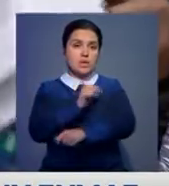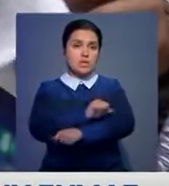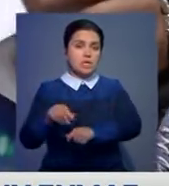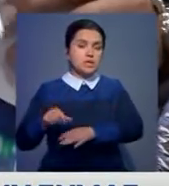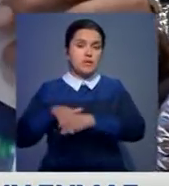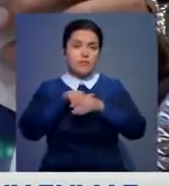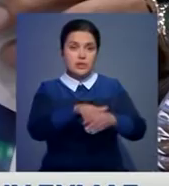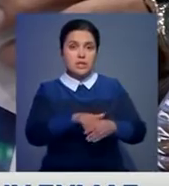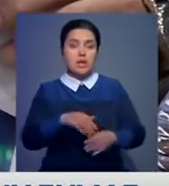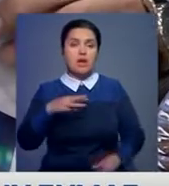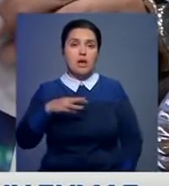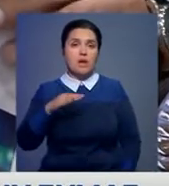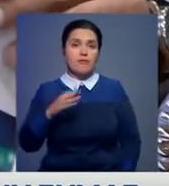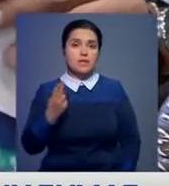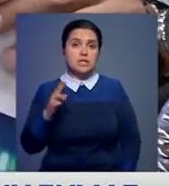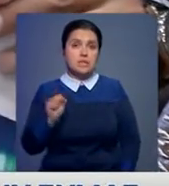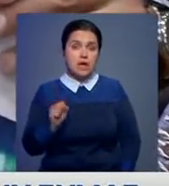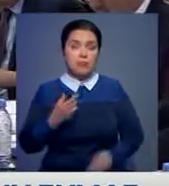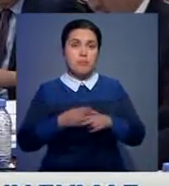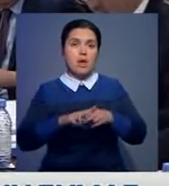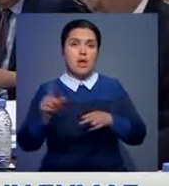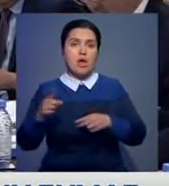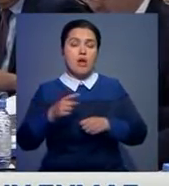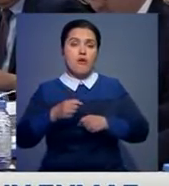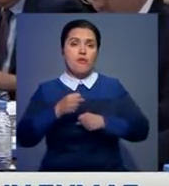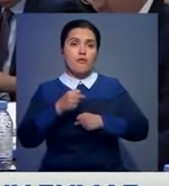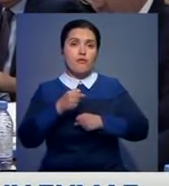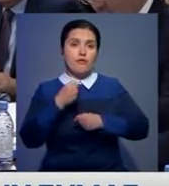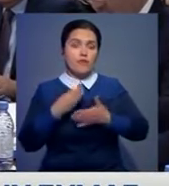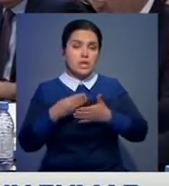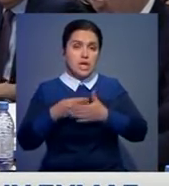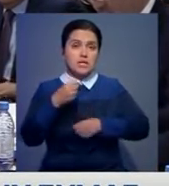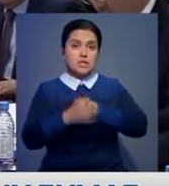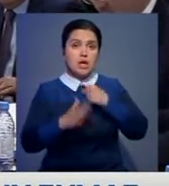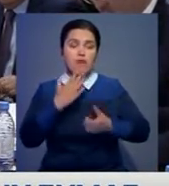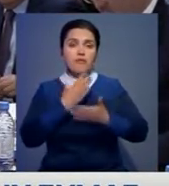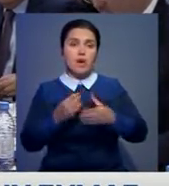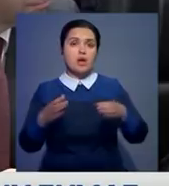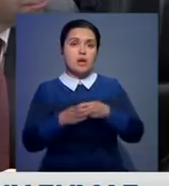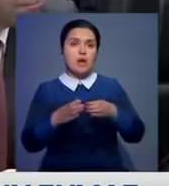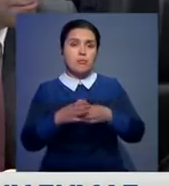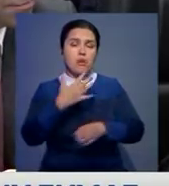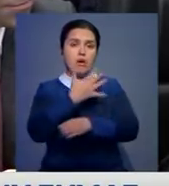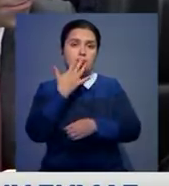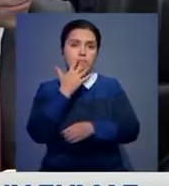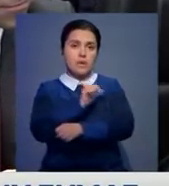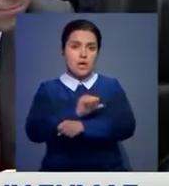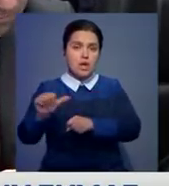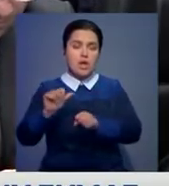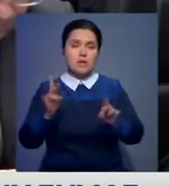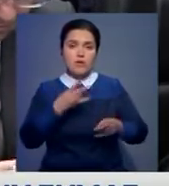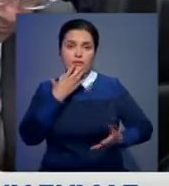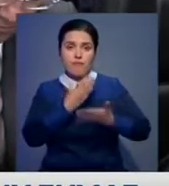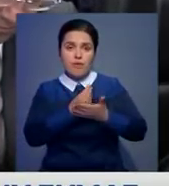зарубежных инвесторов. В перспективе МФЦА обеспечит отечественным компаниям альтернативу иностранных бирж, таких как